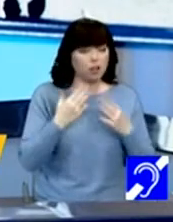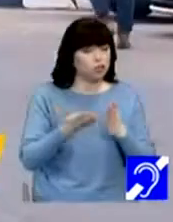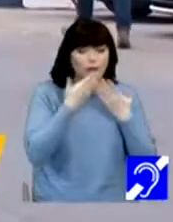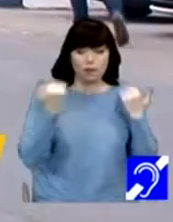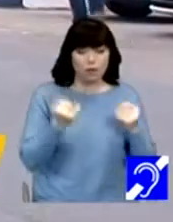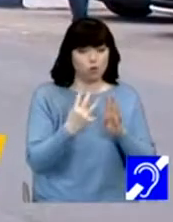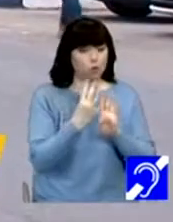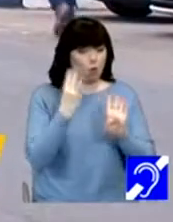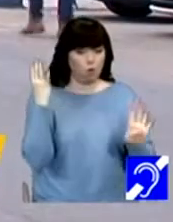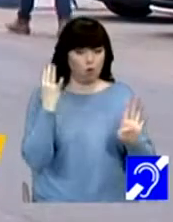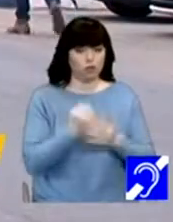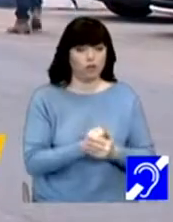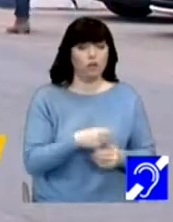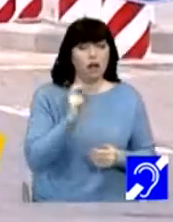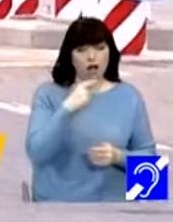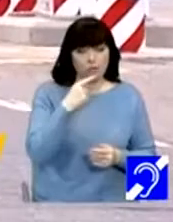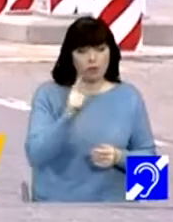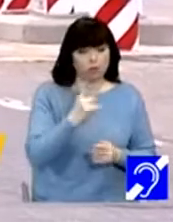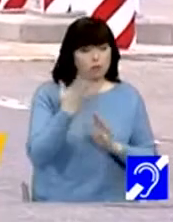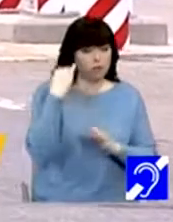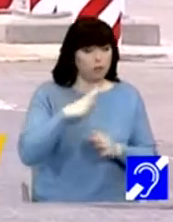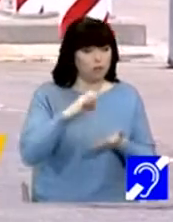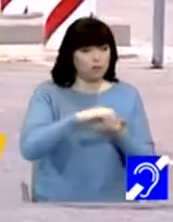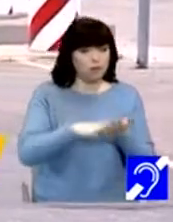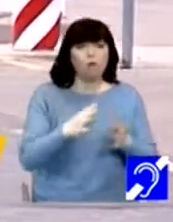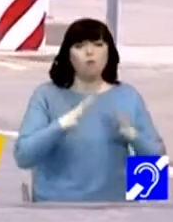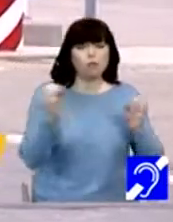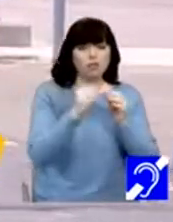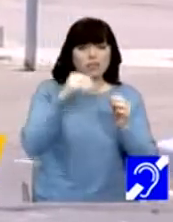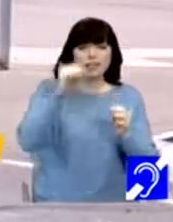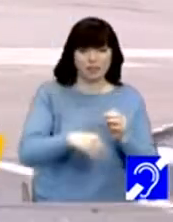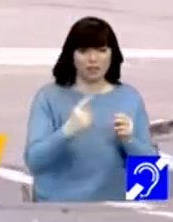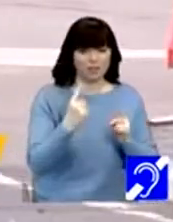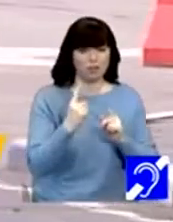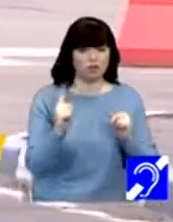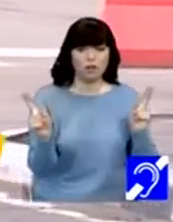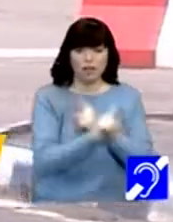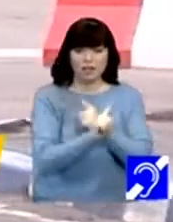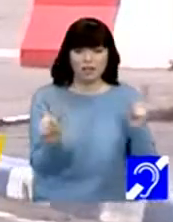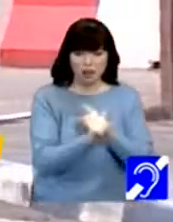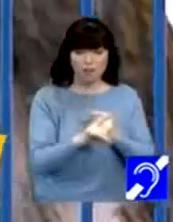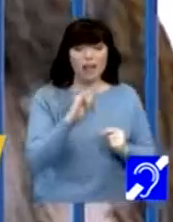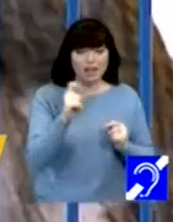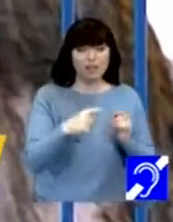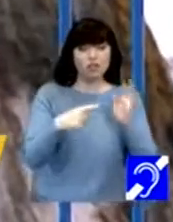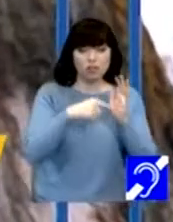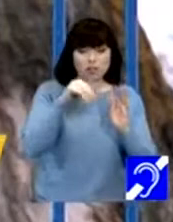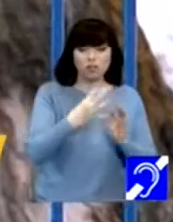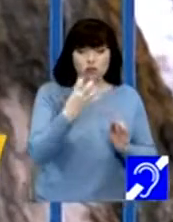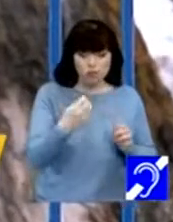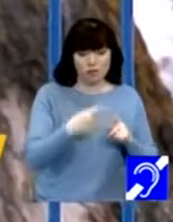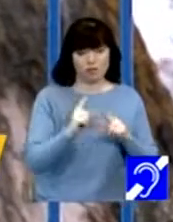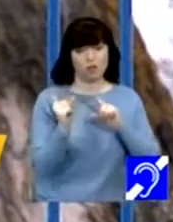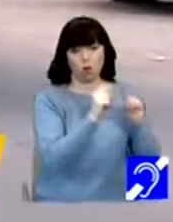rând. Datele recente arată că au fost înregistrate peste 10.000 de traversări, dintre care peste 6.500 pe sensul de